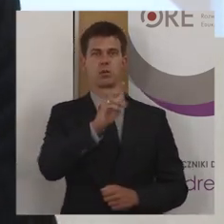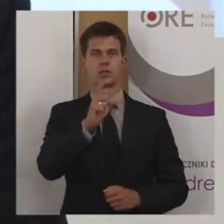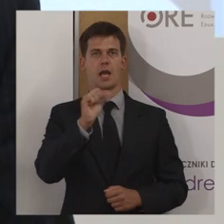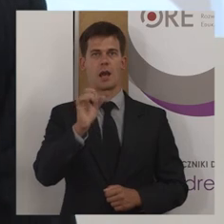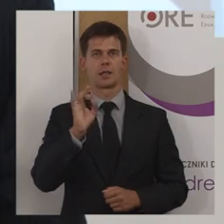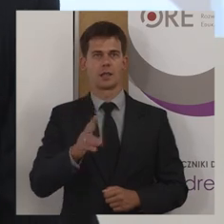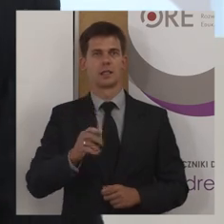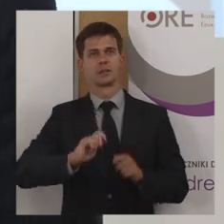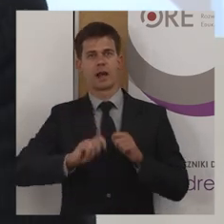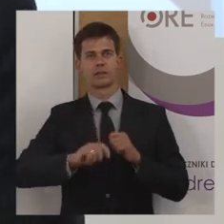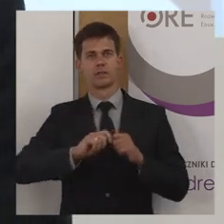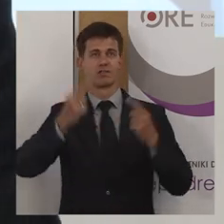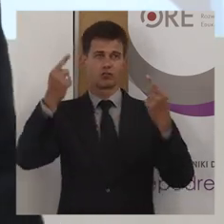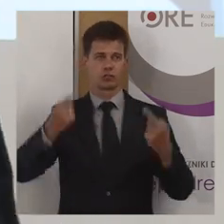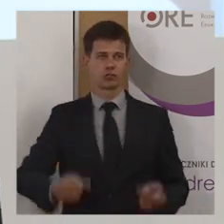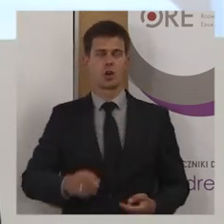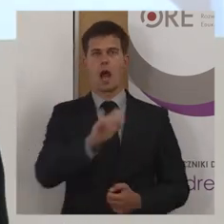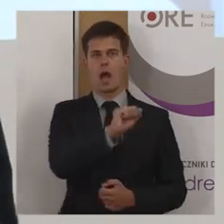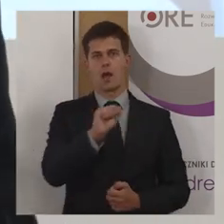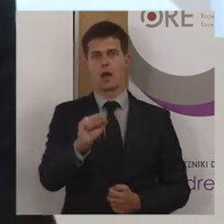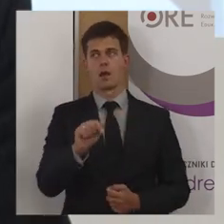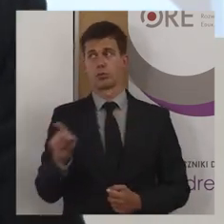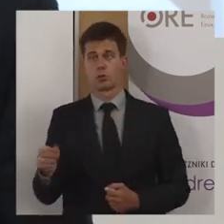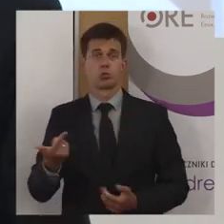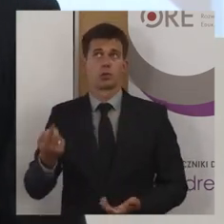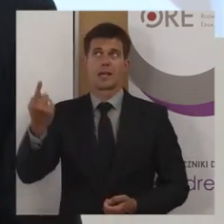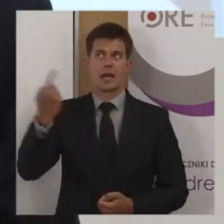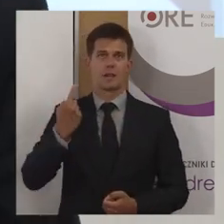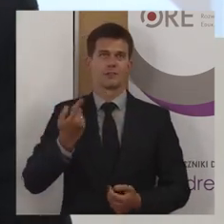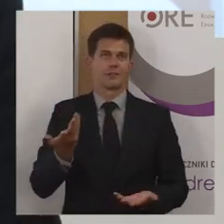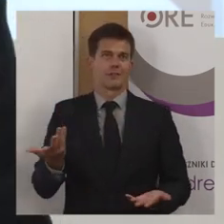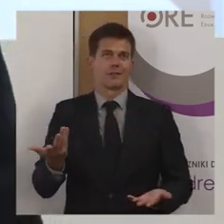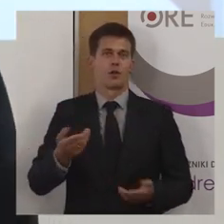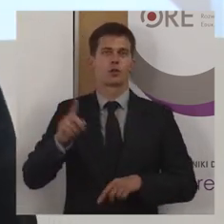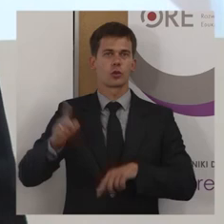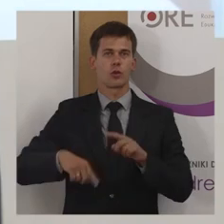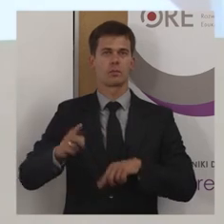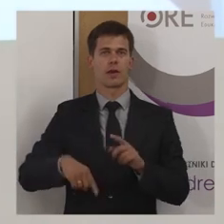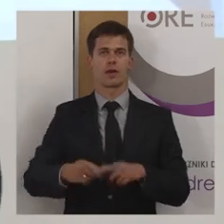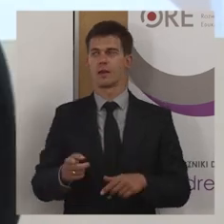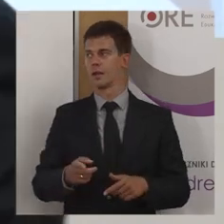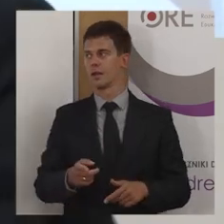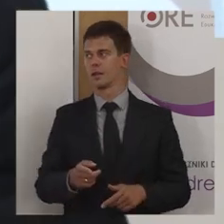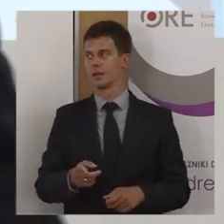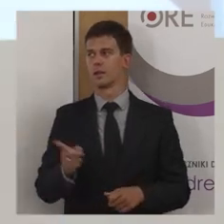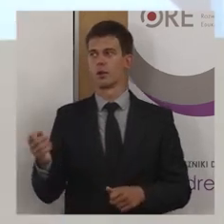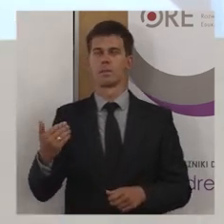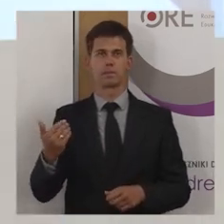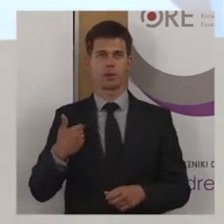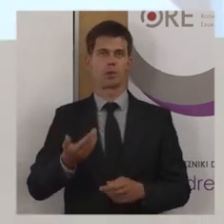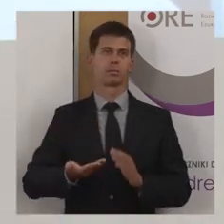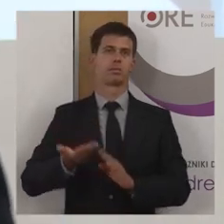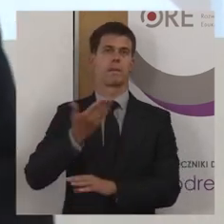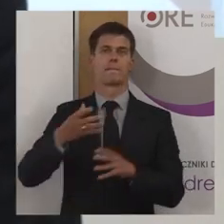WCAG 2.0 na poziomie podwójnego, albo do tego zobowiązują normy interoperacyjności, o czym było mówione